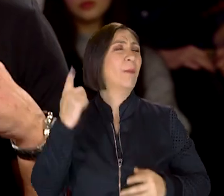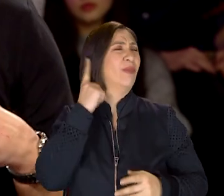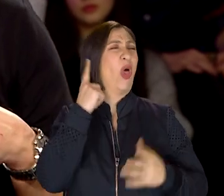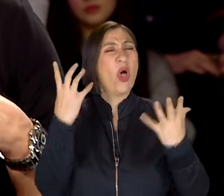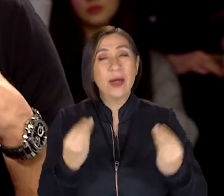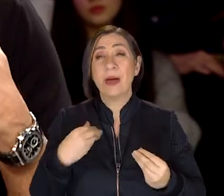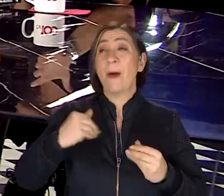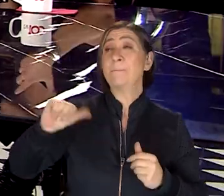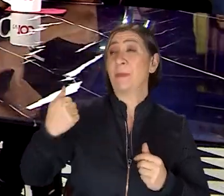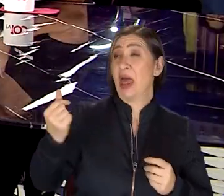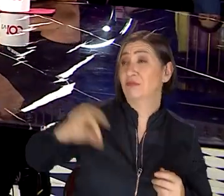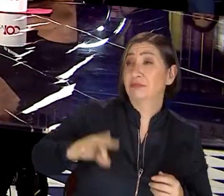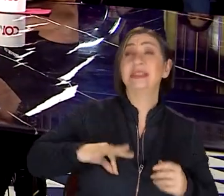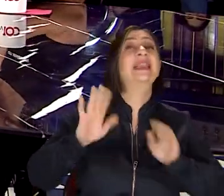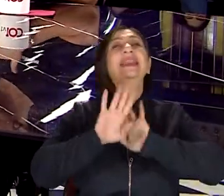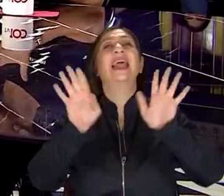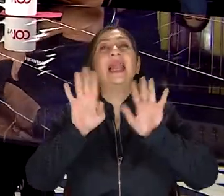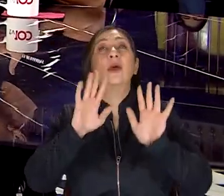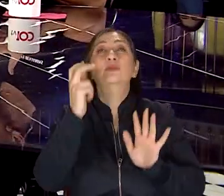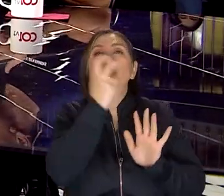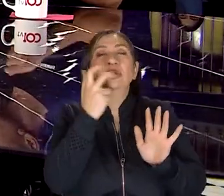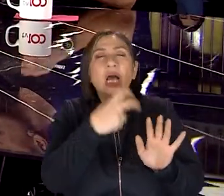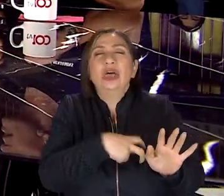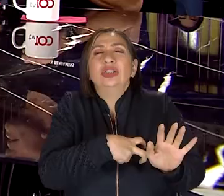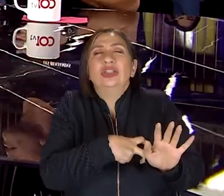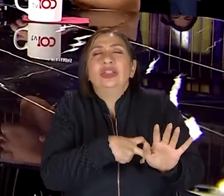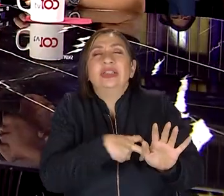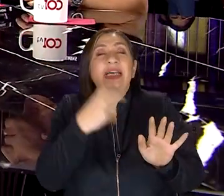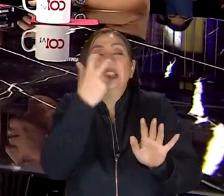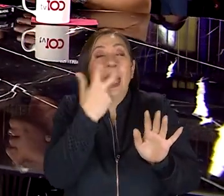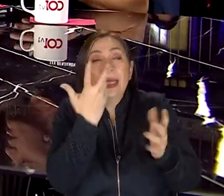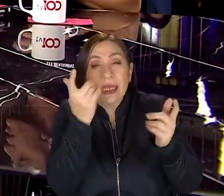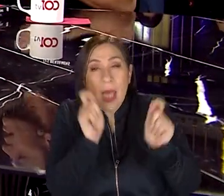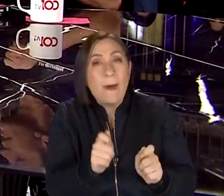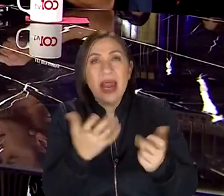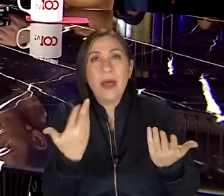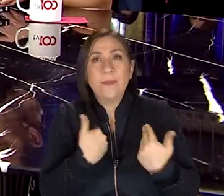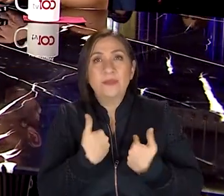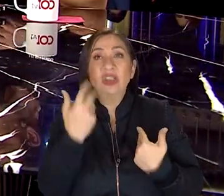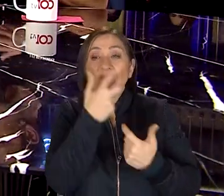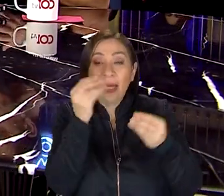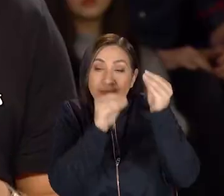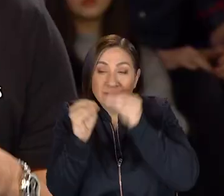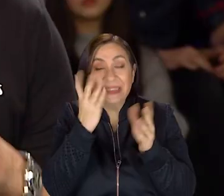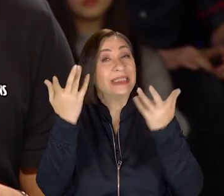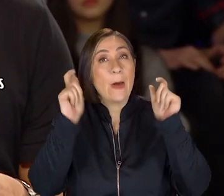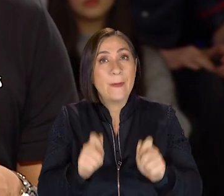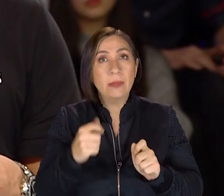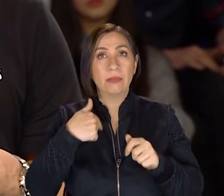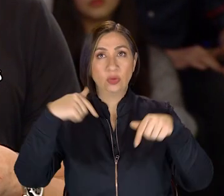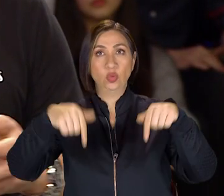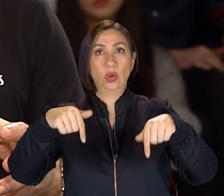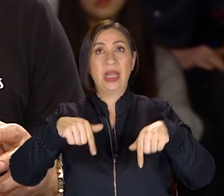da popülaritemi nasıl devam ettirebilirim kaygısıyla değil. Şarkıyı nasıl koyabilirim? Şarkıyı nasıl yapabilirim? Yani ben şu